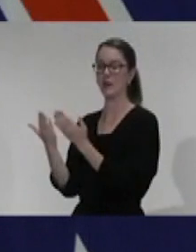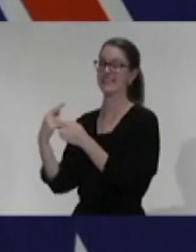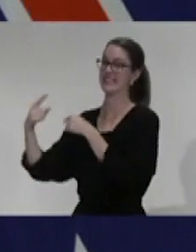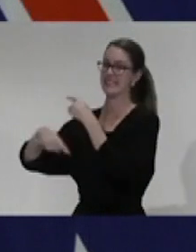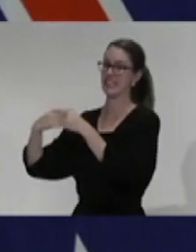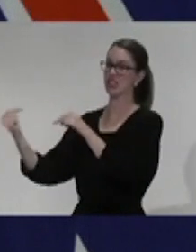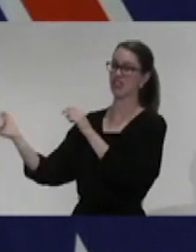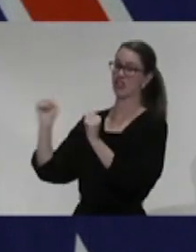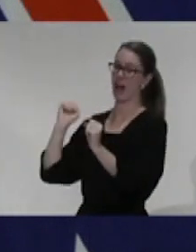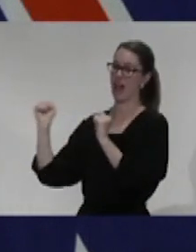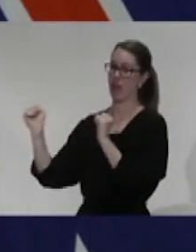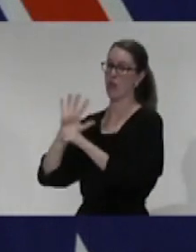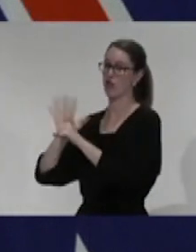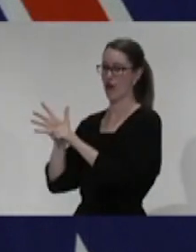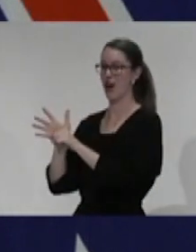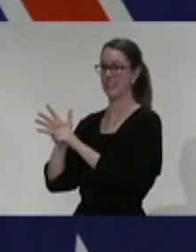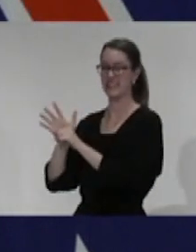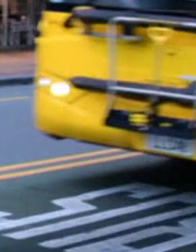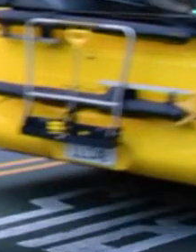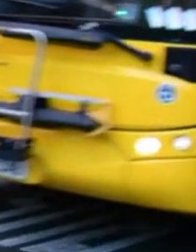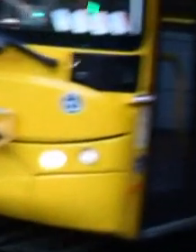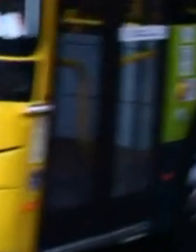mondta Jacinda Ardern miniszterelnök.